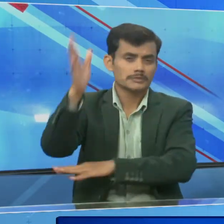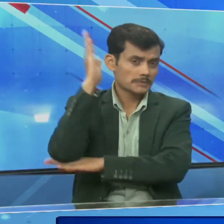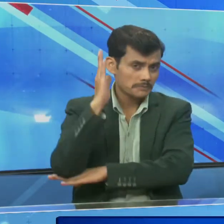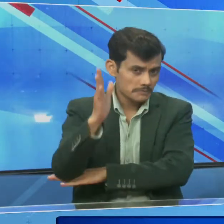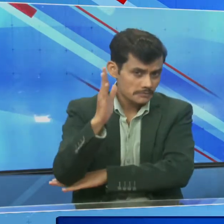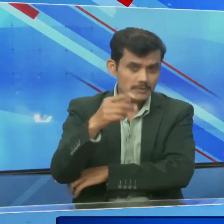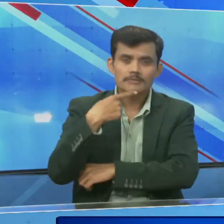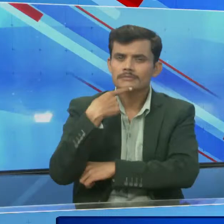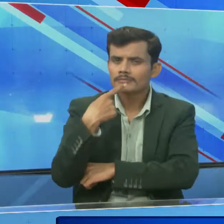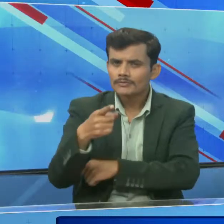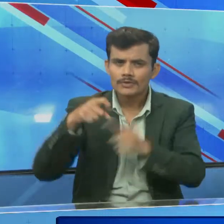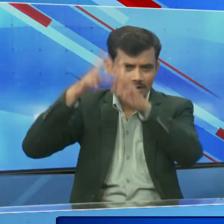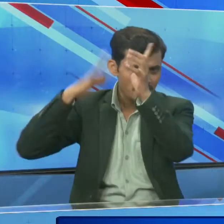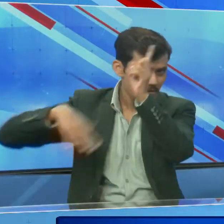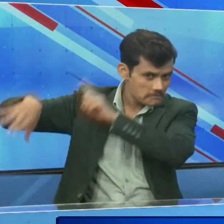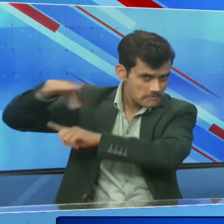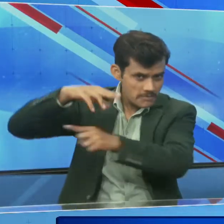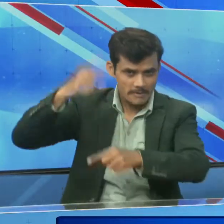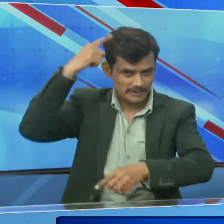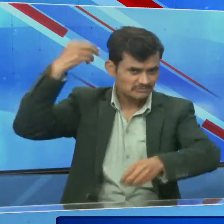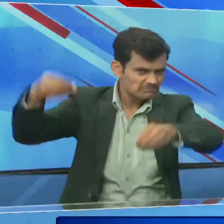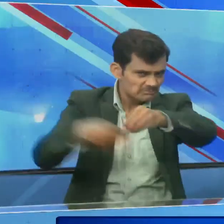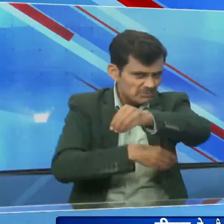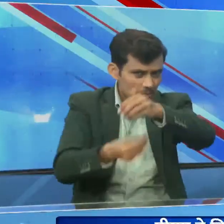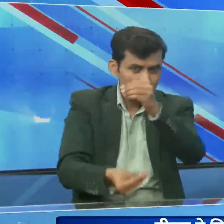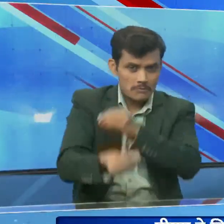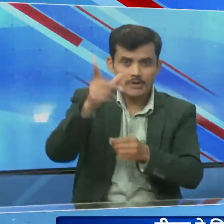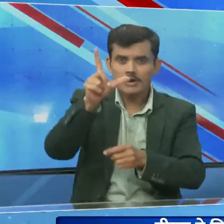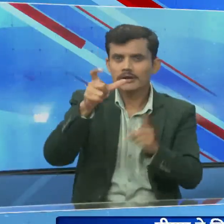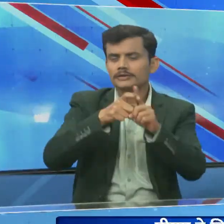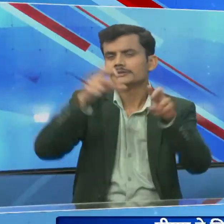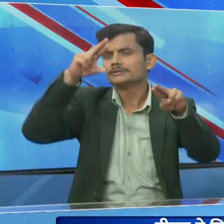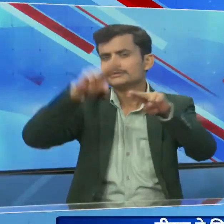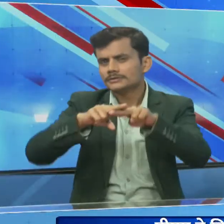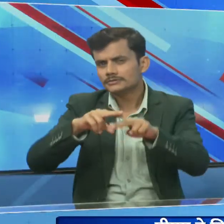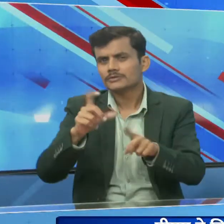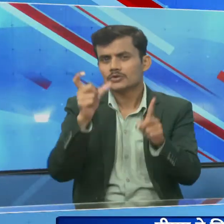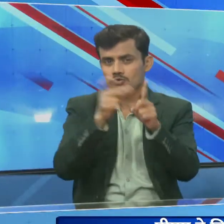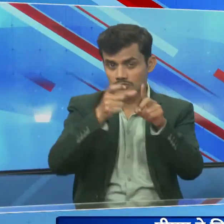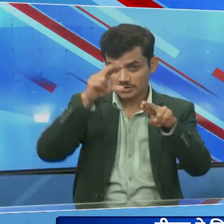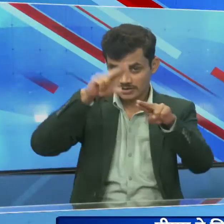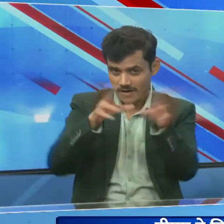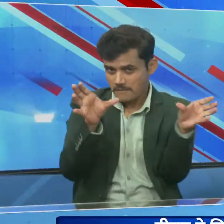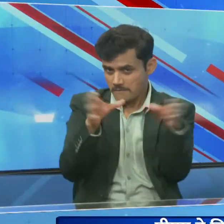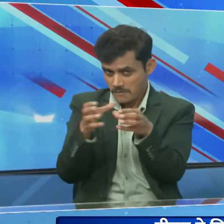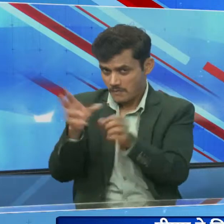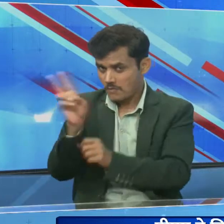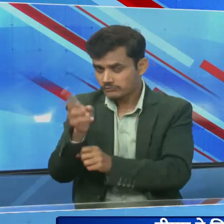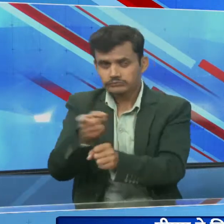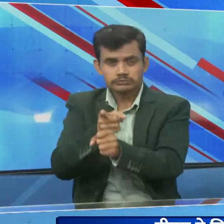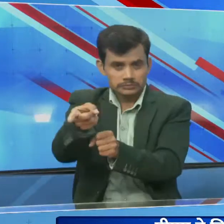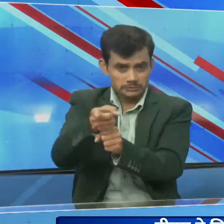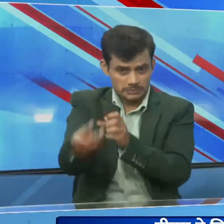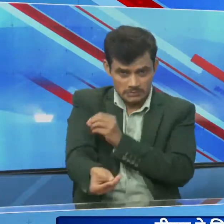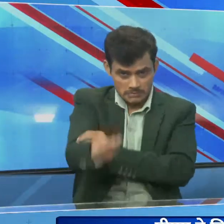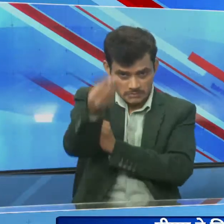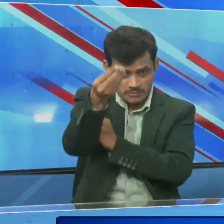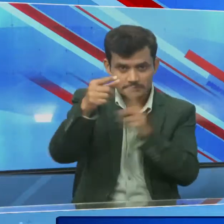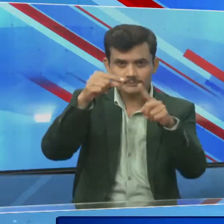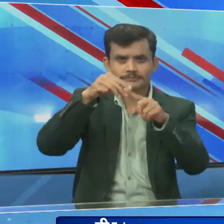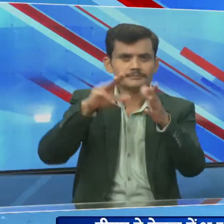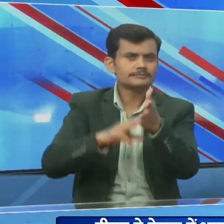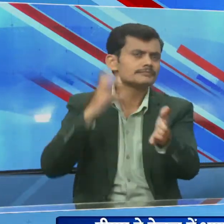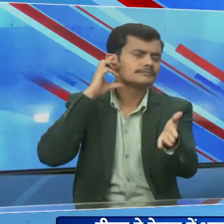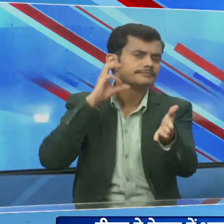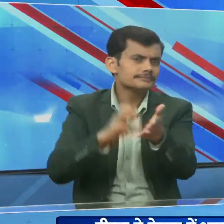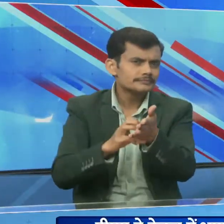में व्याप्त भ्रष्टाचार पर एक बार फिर एलडीएफ और यूडीएफ पर निशाना साधा। पीएम ने सहकारी बैंकों में हुए